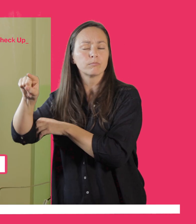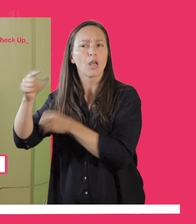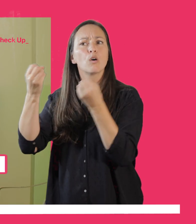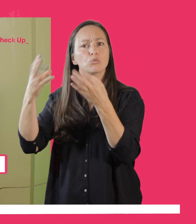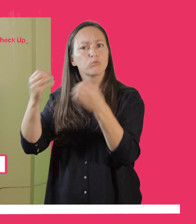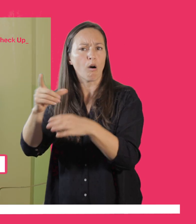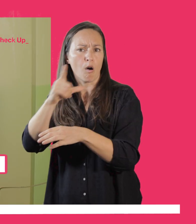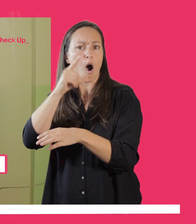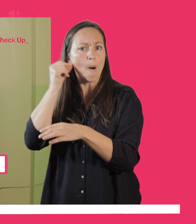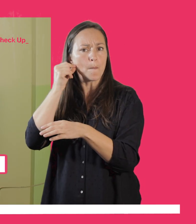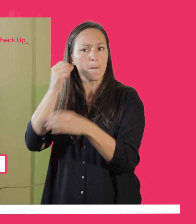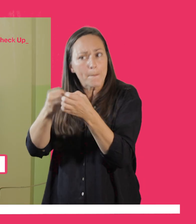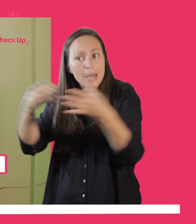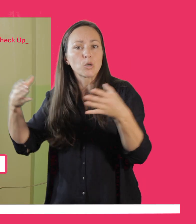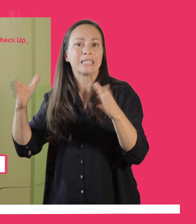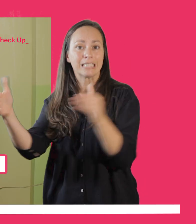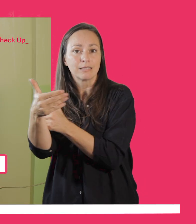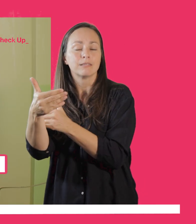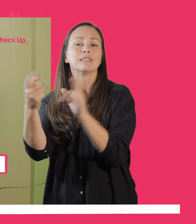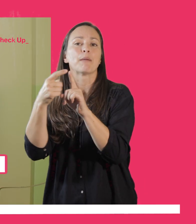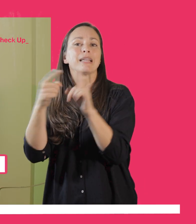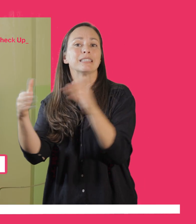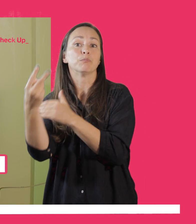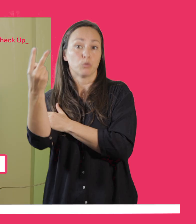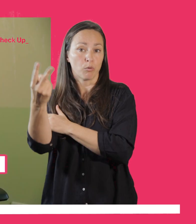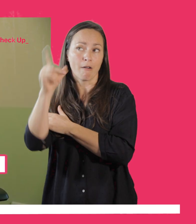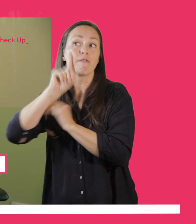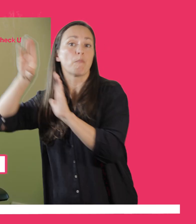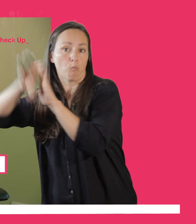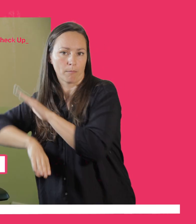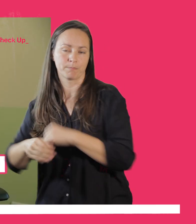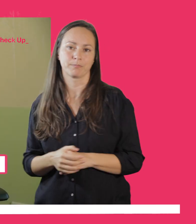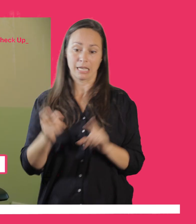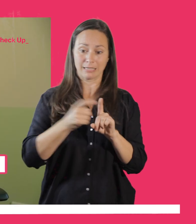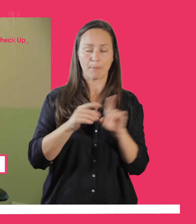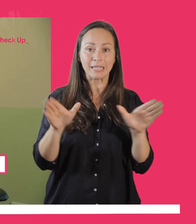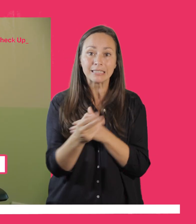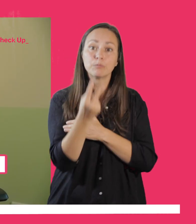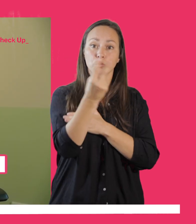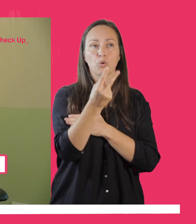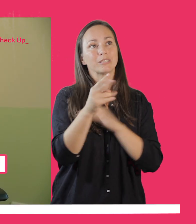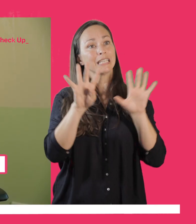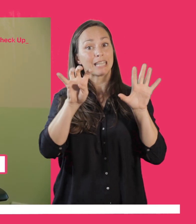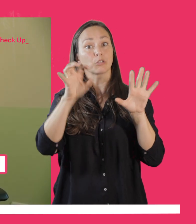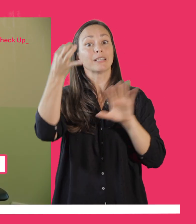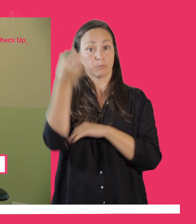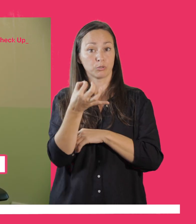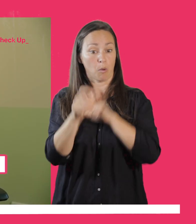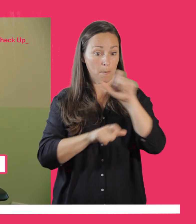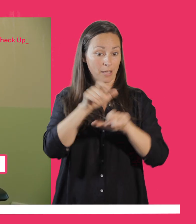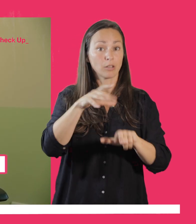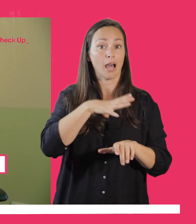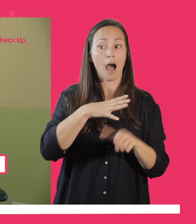européens, c'est souvent plus les hommes qui sont diabétiques de type 2 plus que les femmes. Le diabète de type 2, c'est plus de 90%